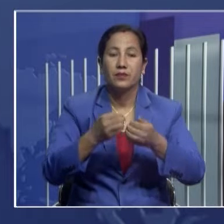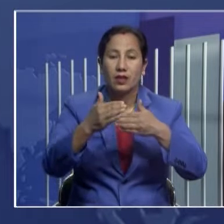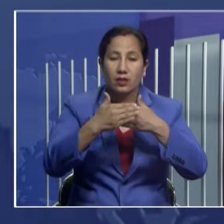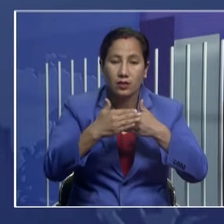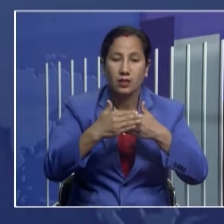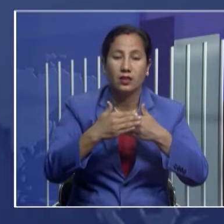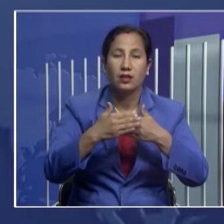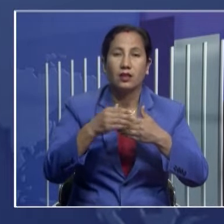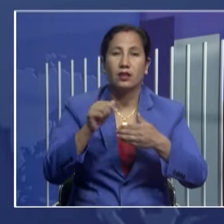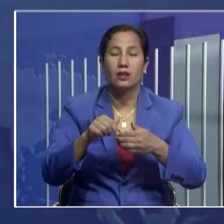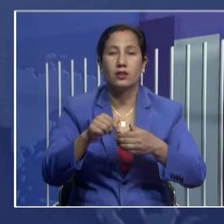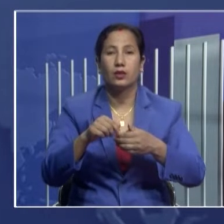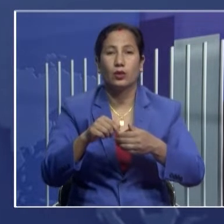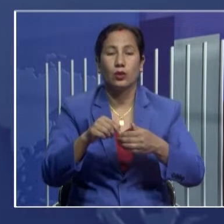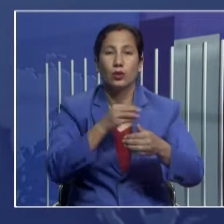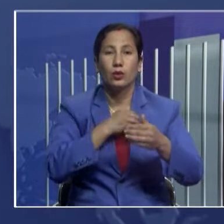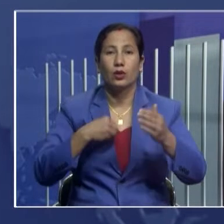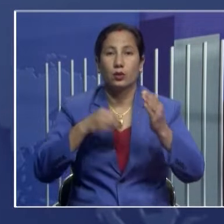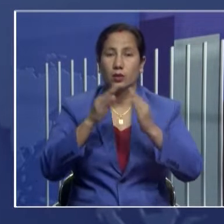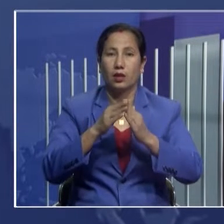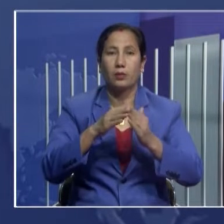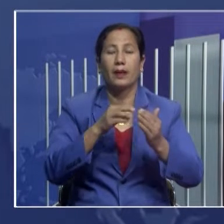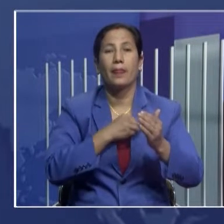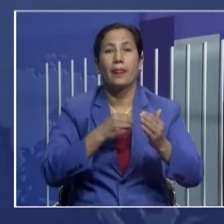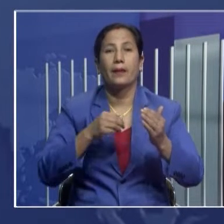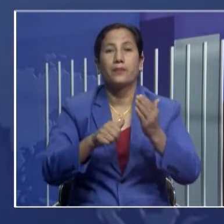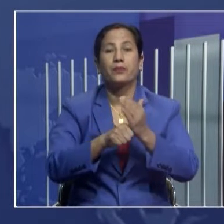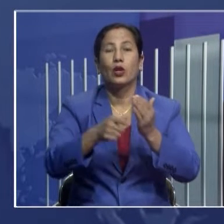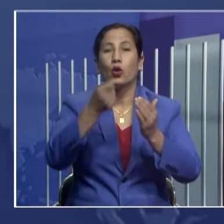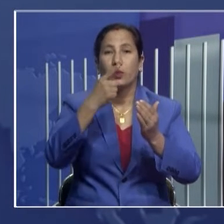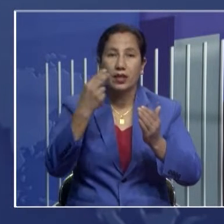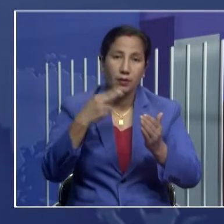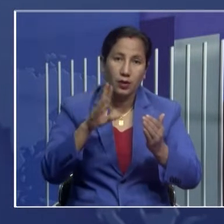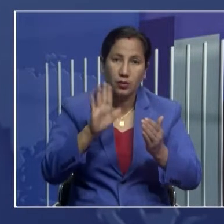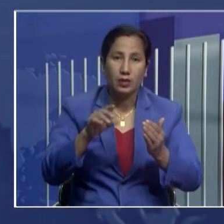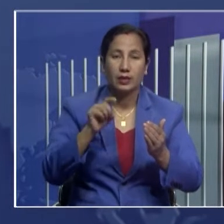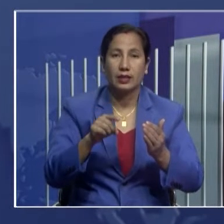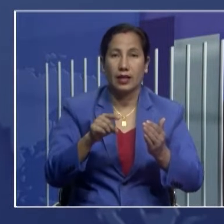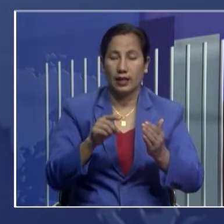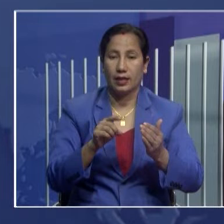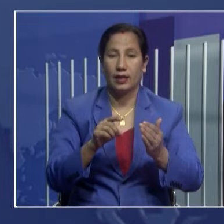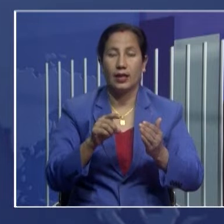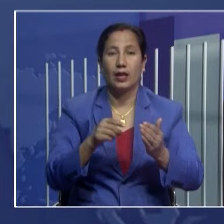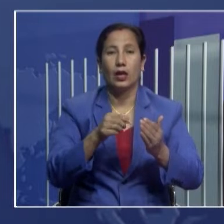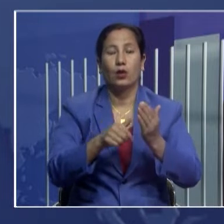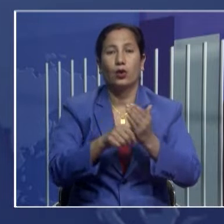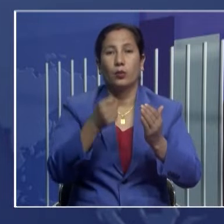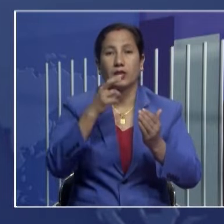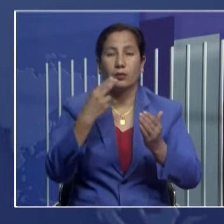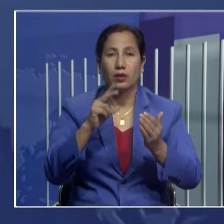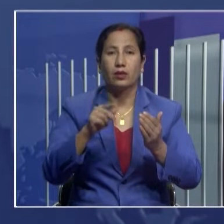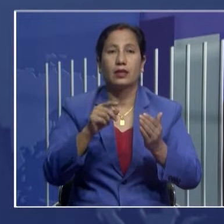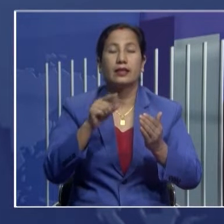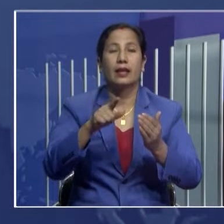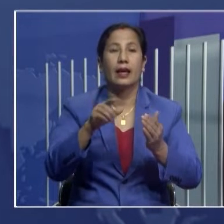रहेको स्मृति हस्पिटलमा चाहिँ उपचार भइरहेको छ र अब त्यहाँ प्रारम्भिक उपचारपछि चाहिँ अब रेफर गर्नु